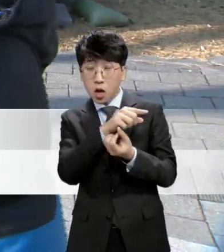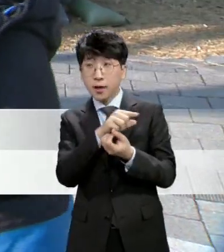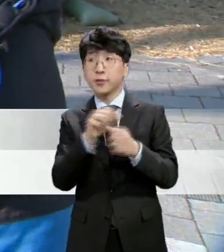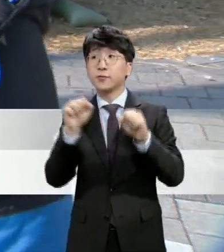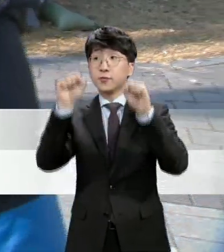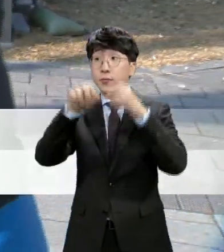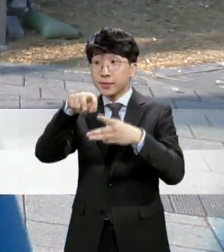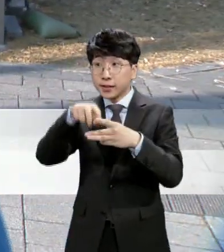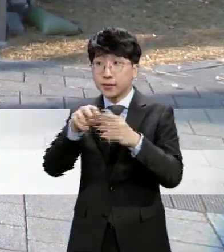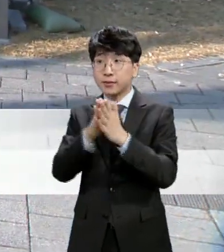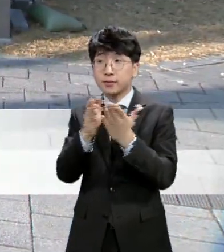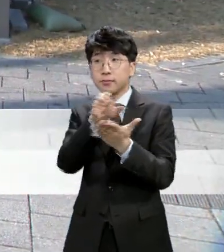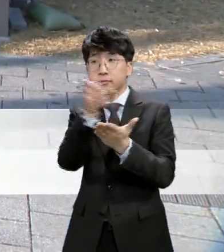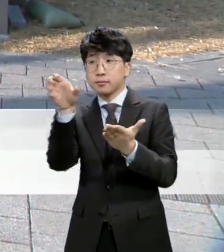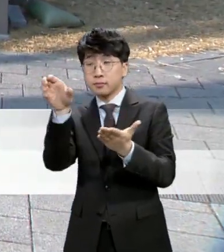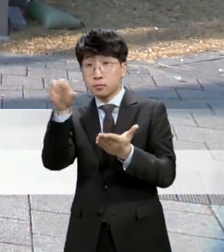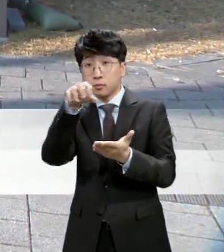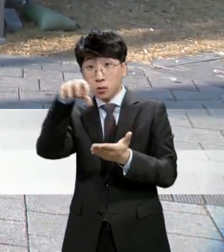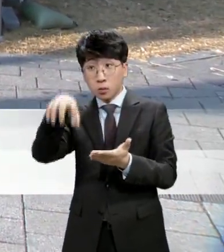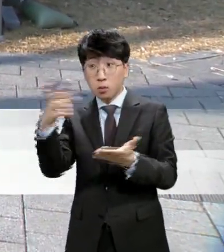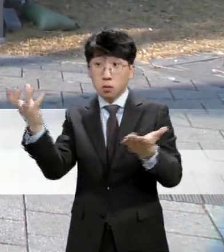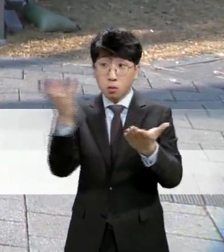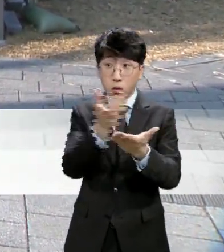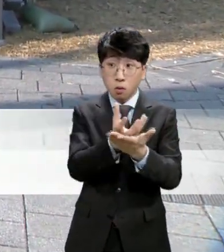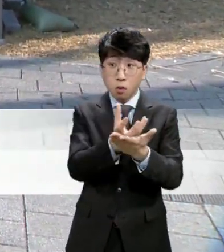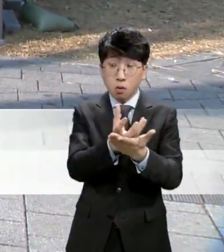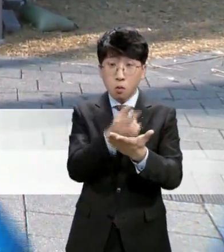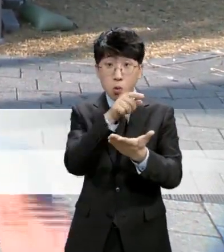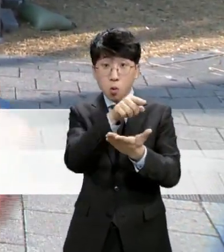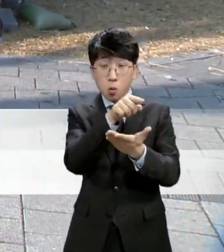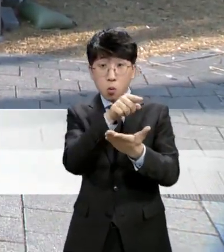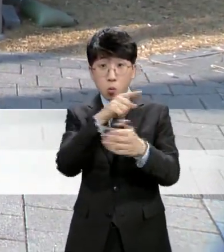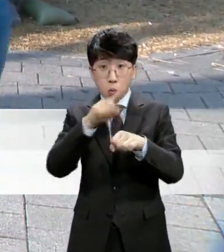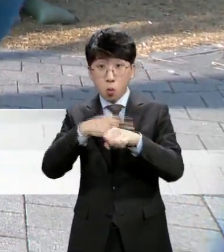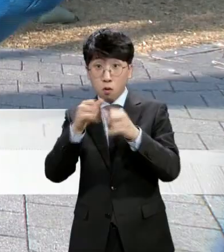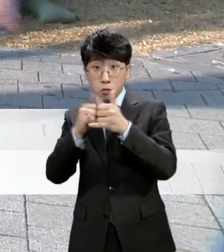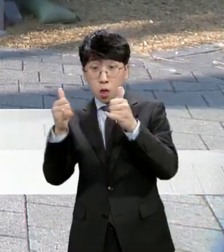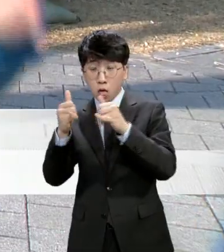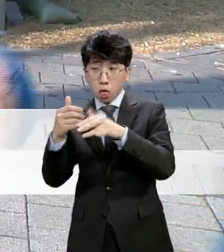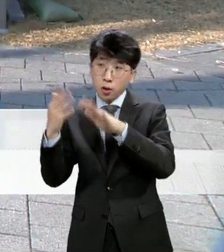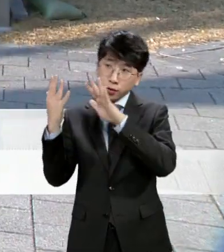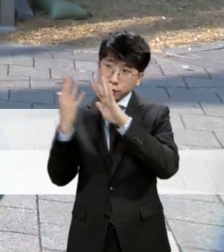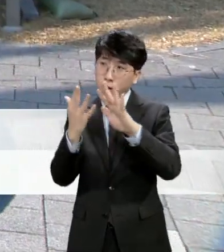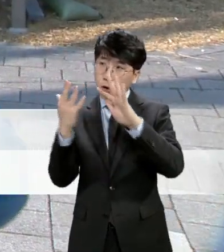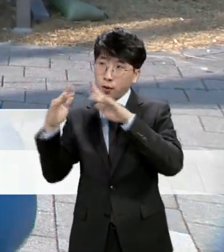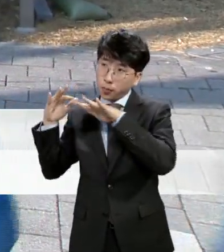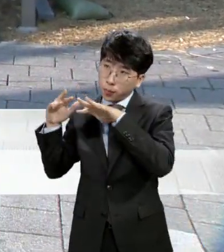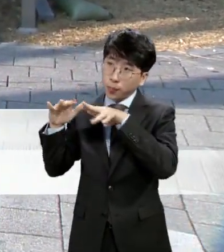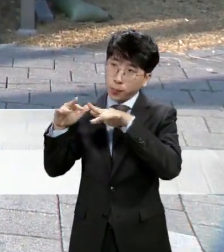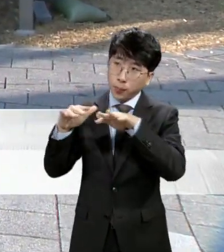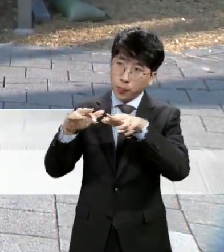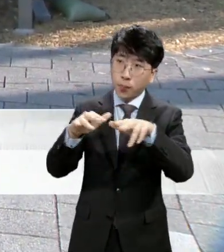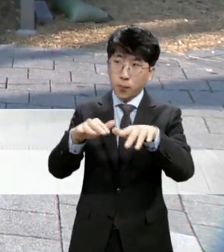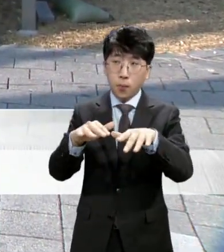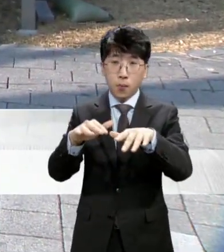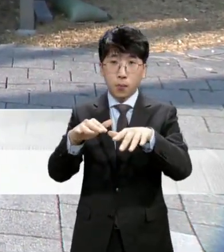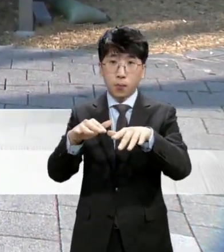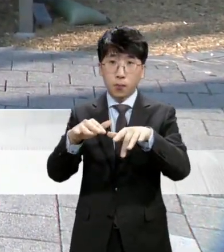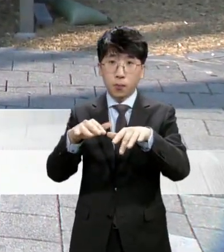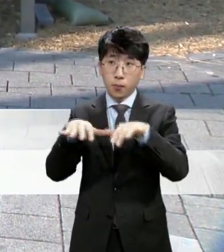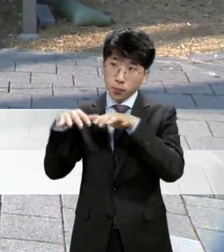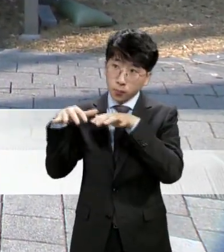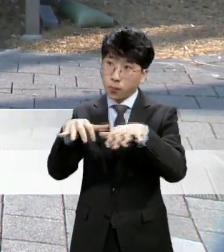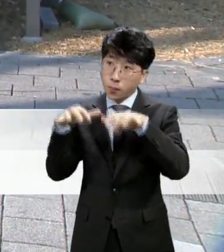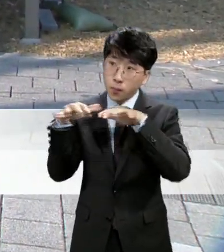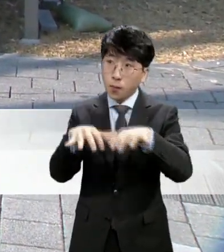센터나 도서관 같은 거를 좀 건립을 해가지고 좀 딴 데보다 좀 활성화, 그런 거를